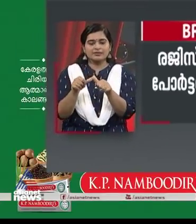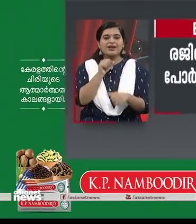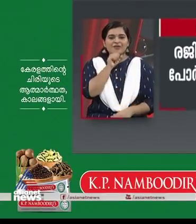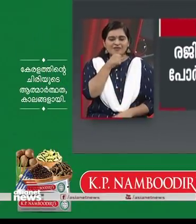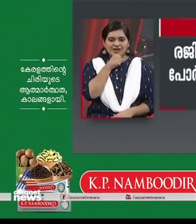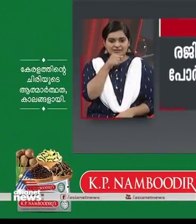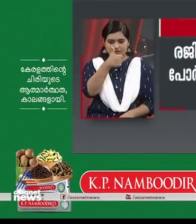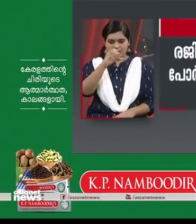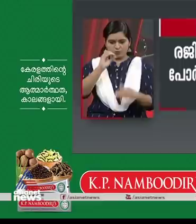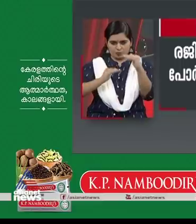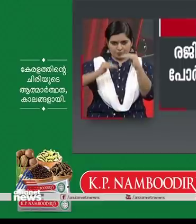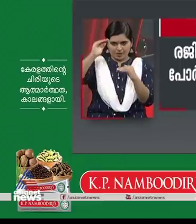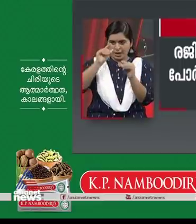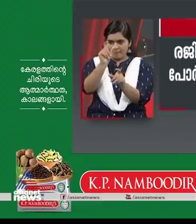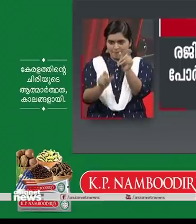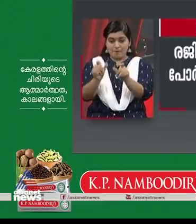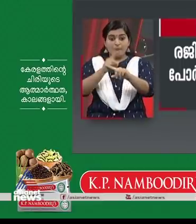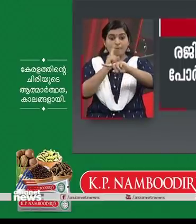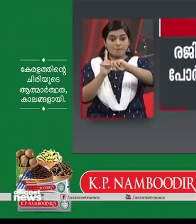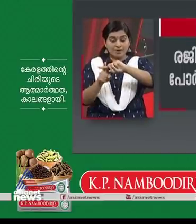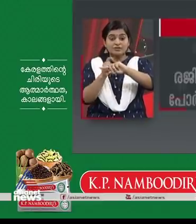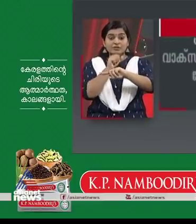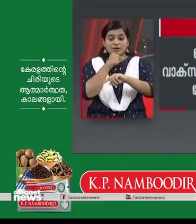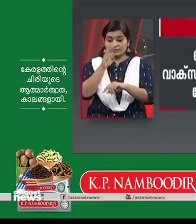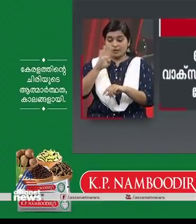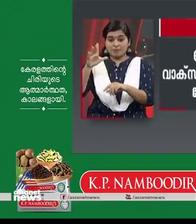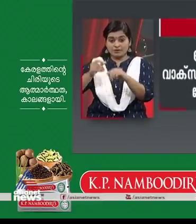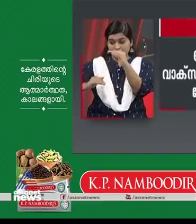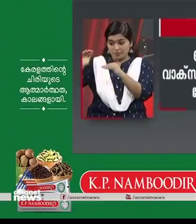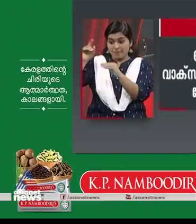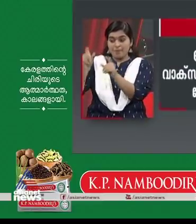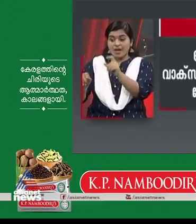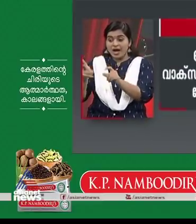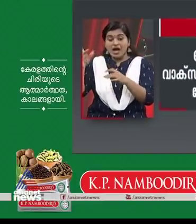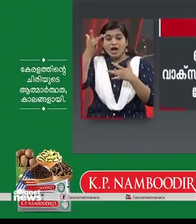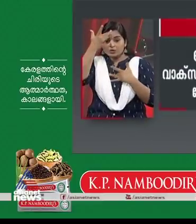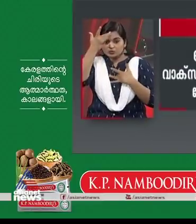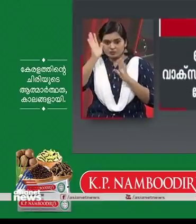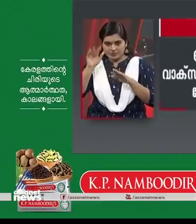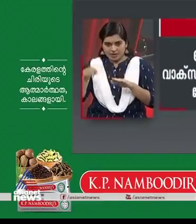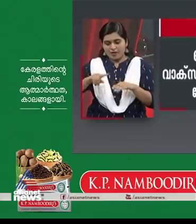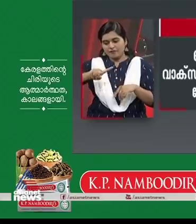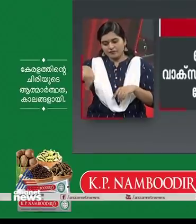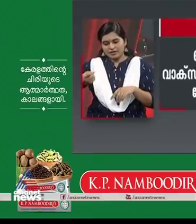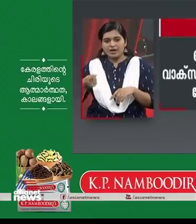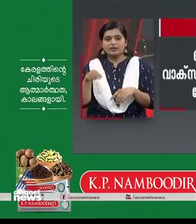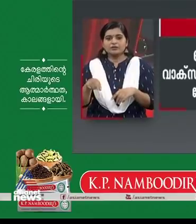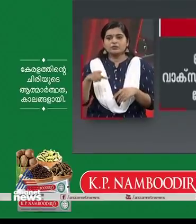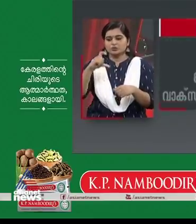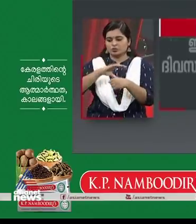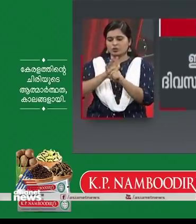വയസ്സ് കഴിഞ്ഞ മറ്റു രോഗങ്ങളുള്ളവർക്കുമാണ് നാളെ മുതൽ വാക്സിനേഷൻ തുടങ്ങുന്നത്. അതിനു മുന്നോടിയായി രജിസ്ട്രേഷൻ നടപടികൾ ആശങ്കയിലായിരുന്നു, അപ്പോൾ